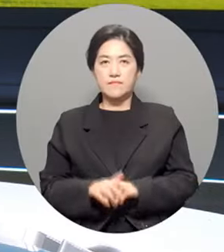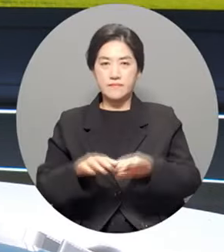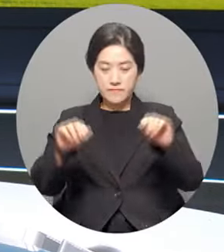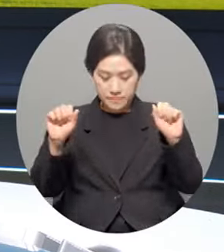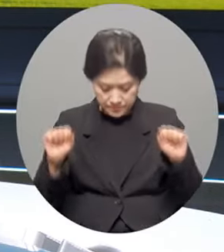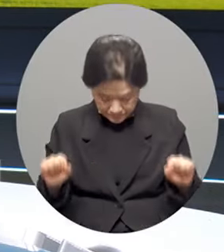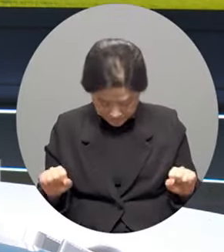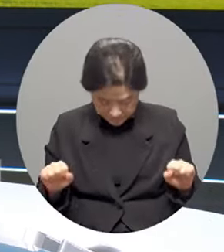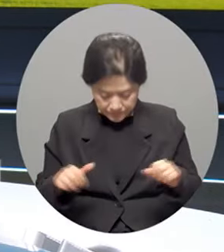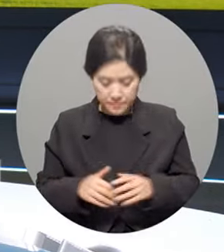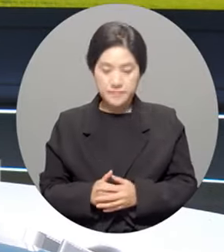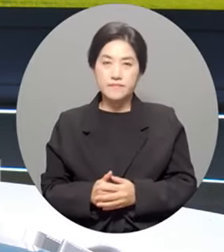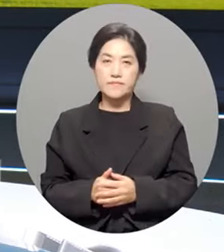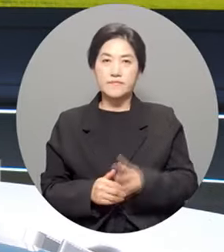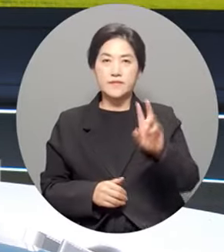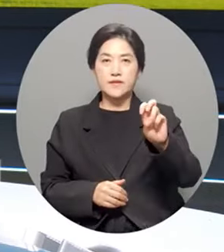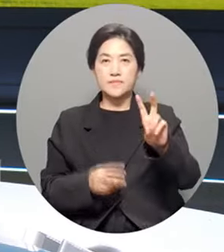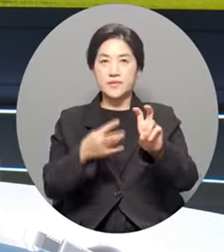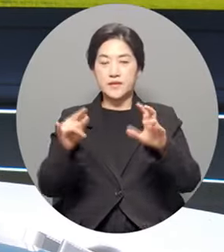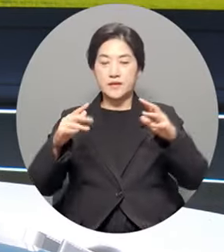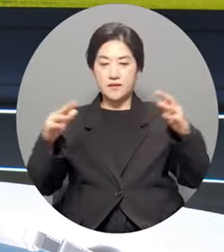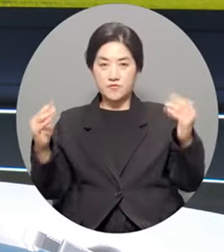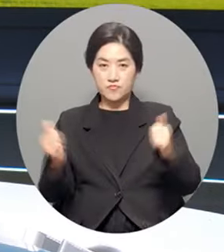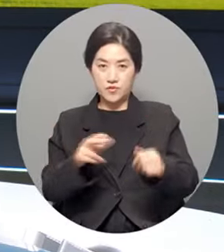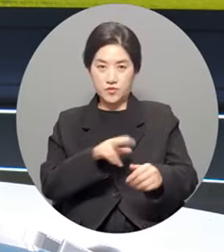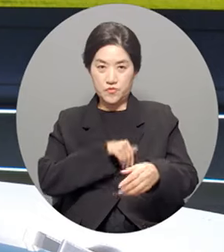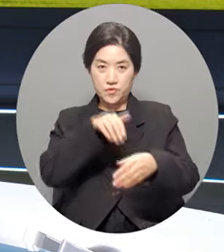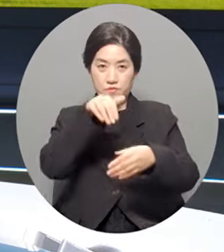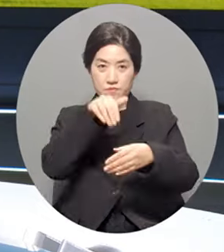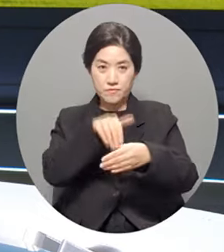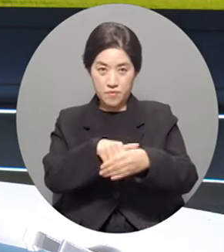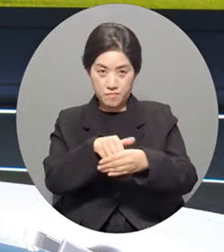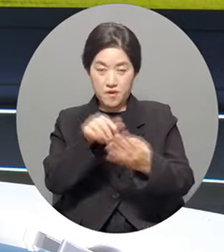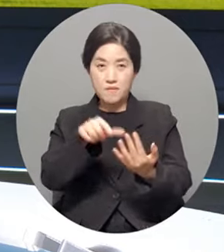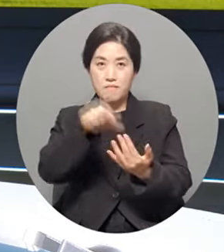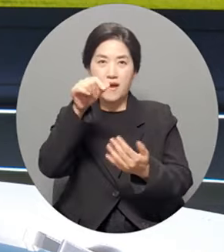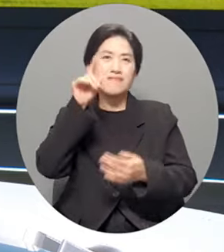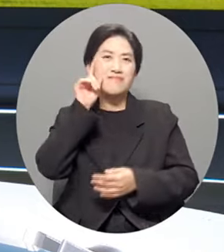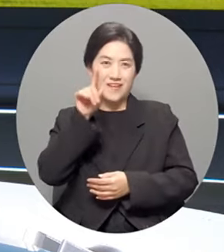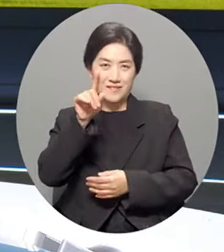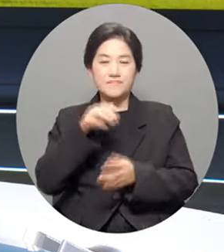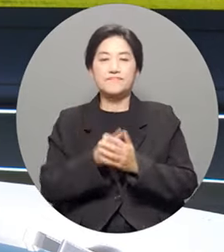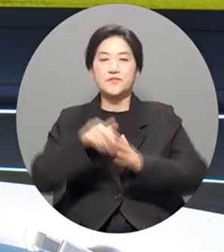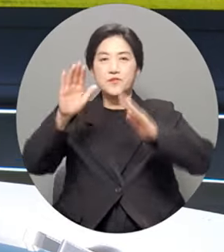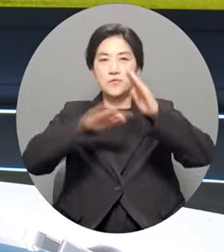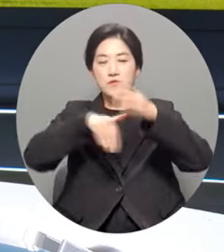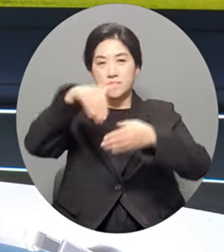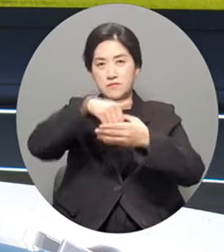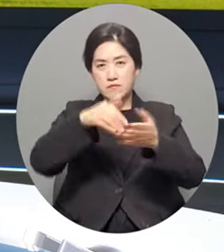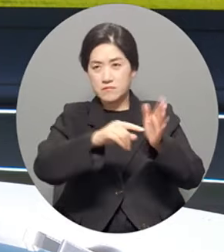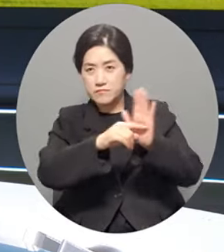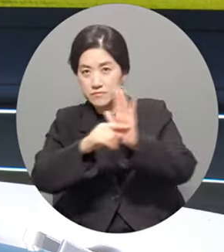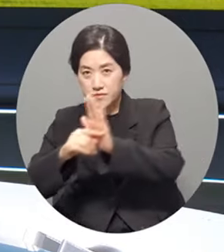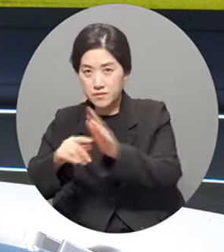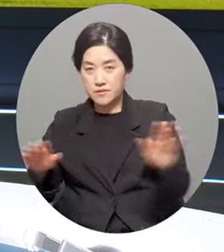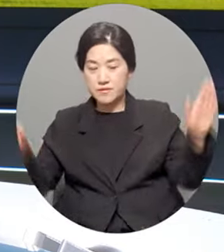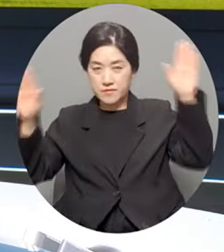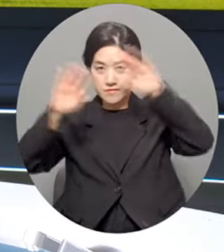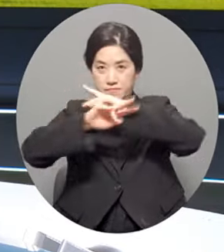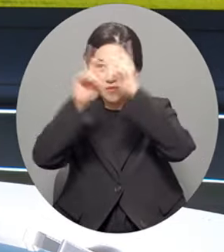여러분 안녕하십니까. 22대 국회의원을 뽑는 날이 하루 앞으로 다가왔습니다. 공식 선거운동은 오늘 밤